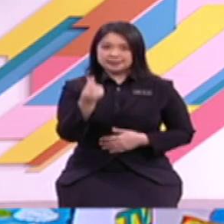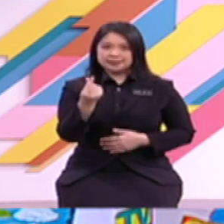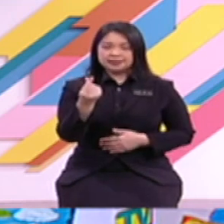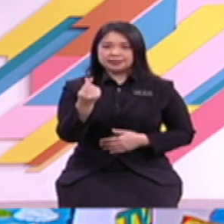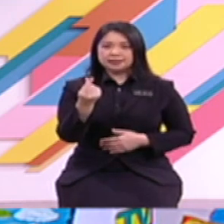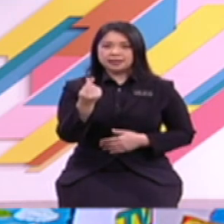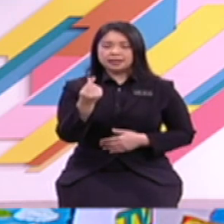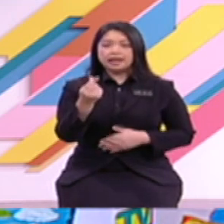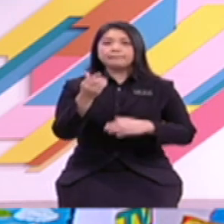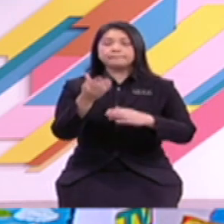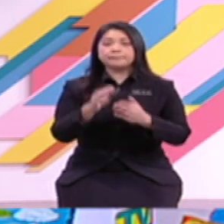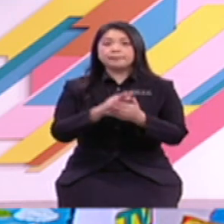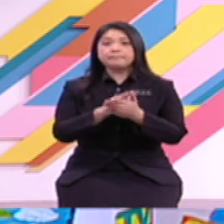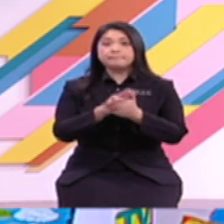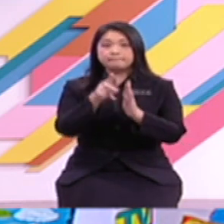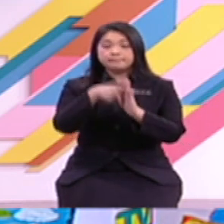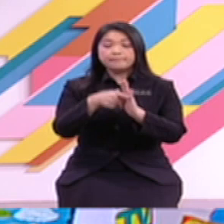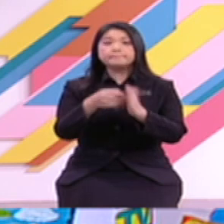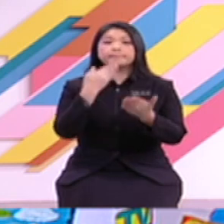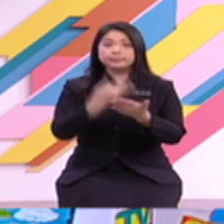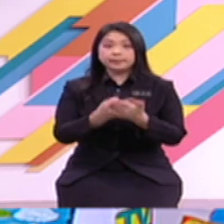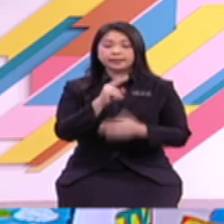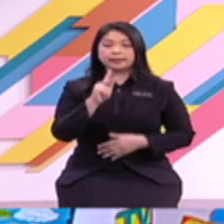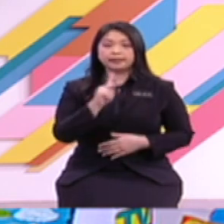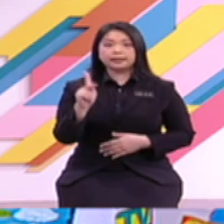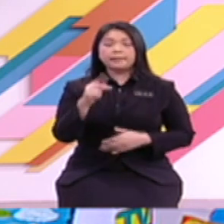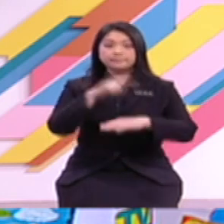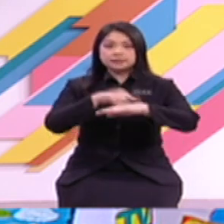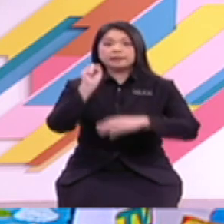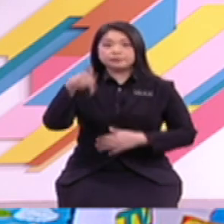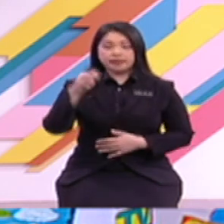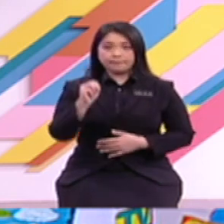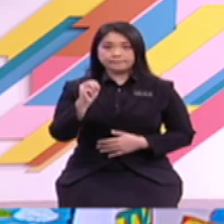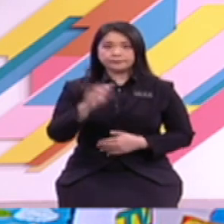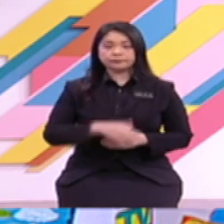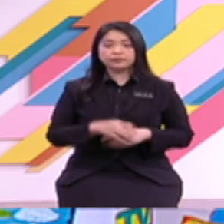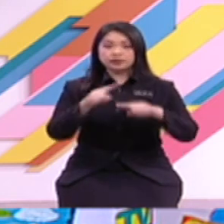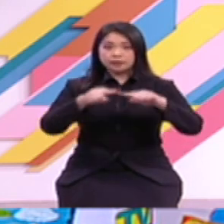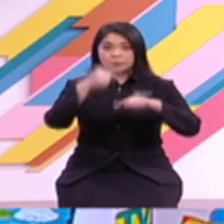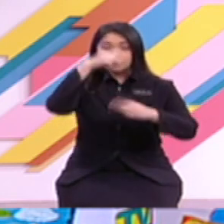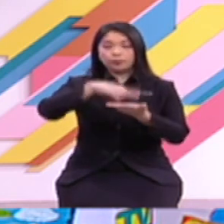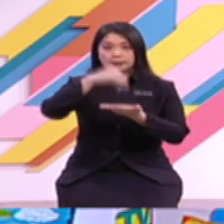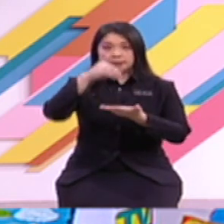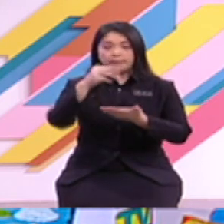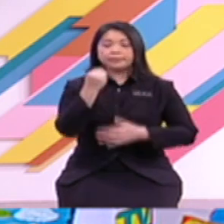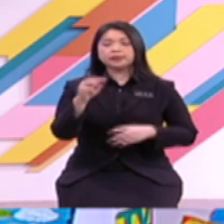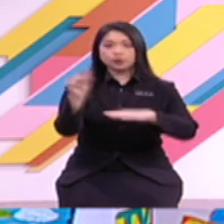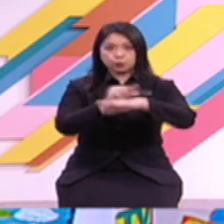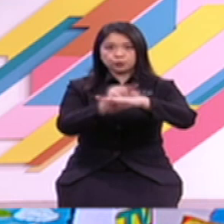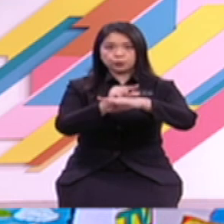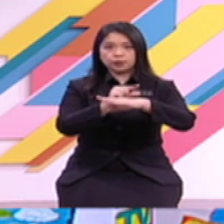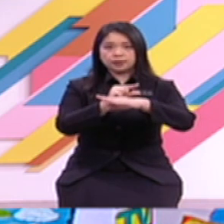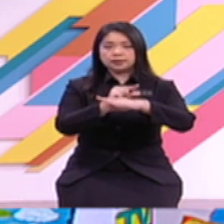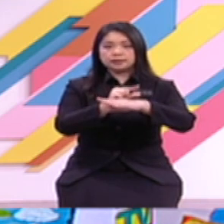tapi nama baik masa soal Master SDM tetapi untuk blajar mereka menggunakan standar yang sama